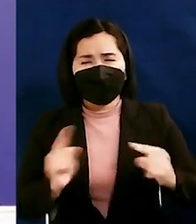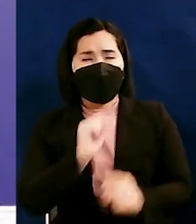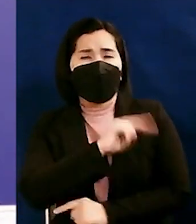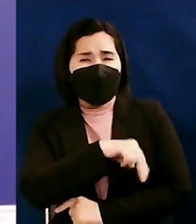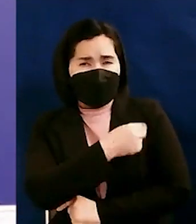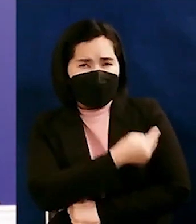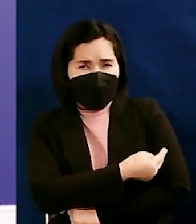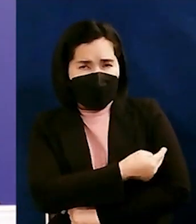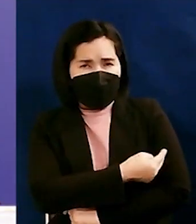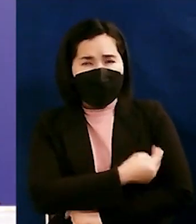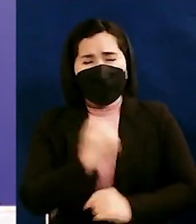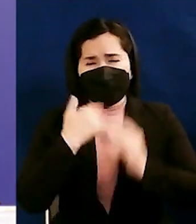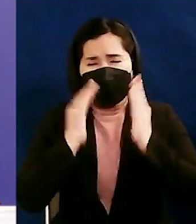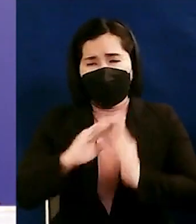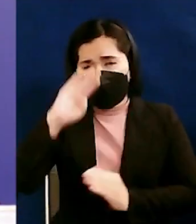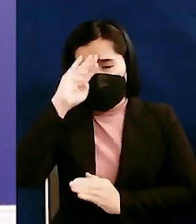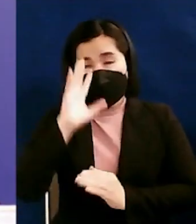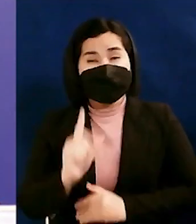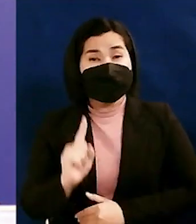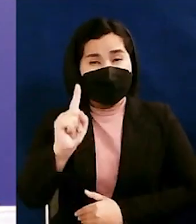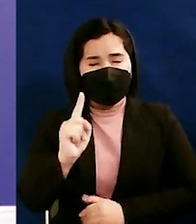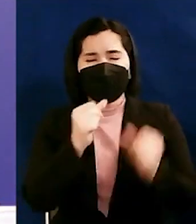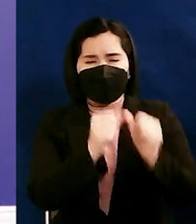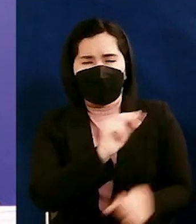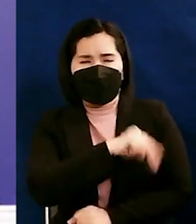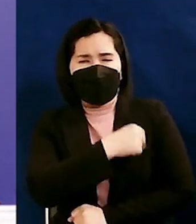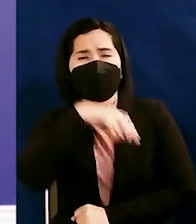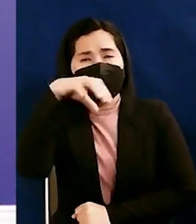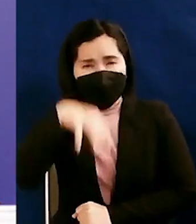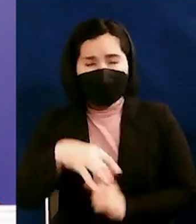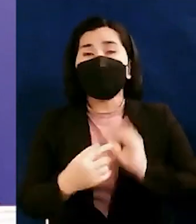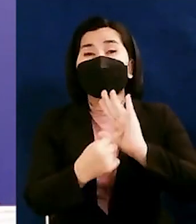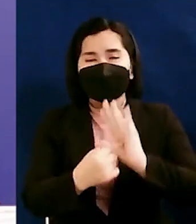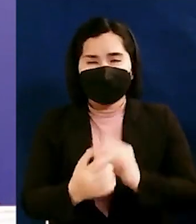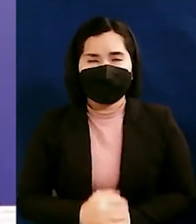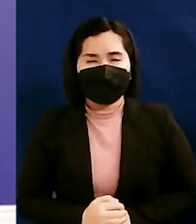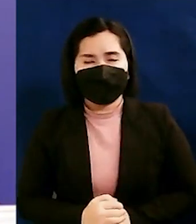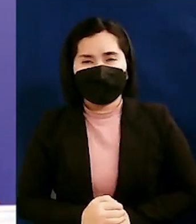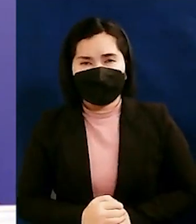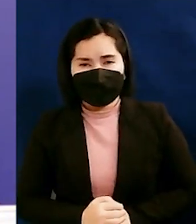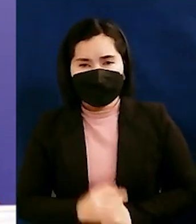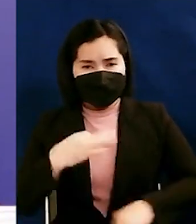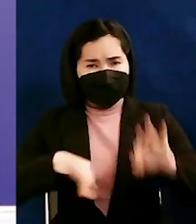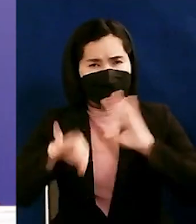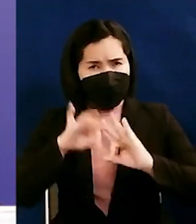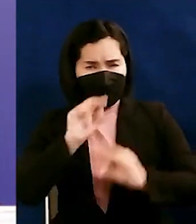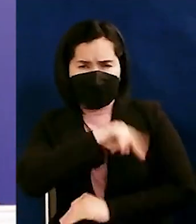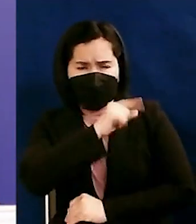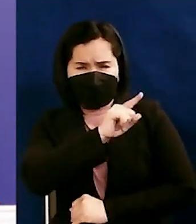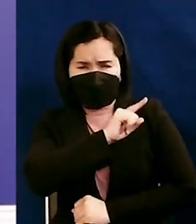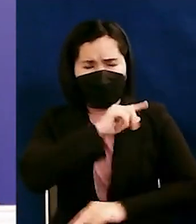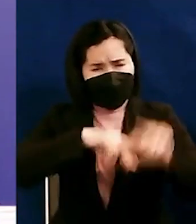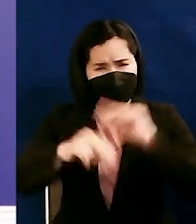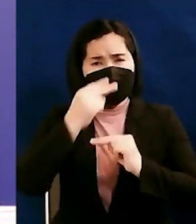ครับเช่นแพทย์มีคนไข้คนหนึ่งนะครับนอนอยู่ที่โรงพยาบาลเนี่ยนะครับจะต้องมีการตรวจสอบว่าชาร์ตนั้